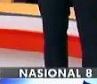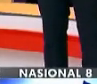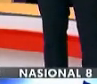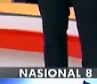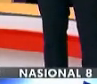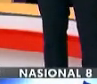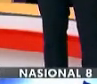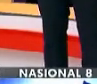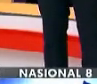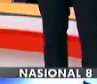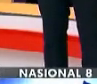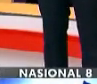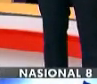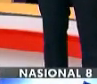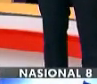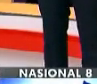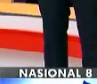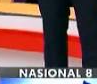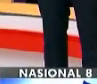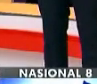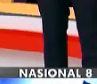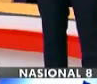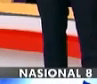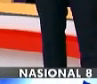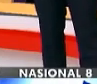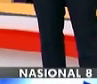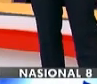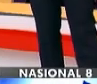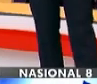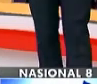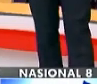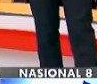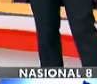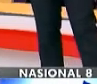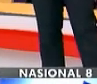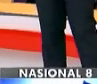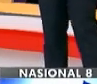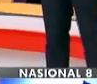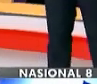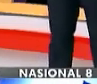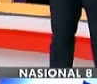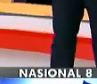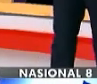Bayi dikerat 15 diyakini bukan mangsa ilmu hitam.